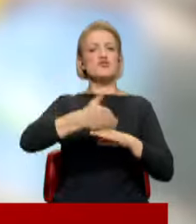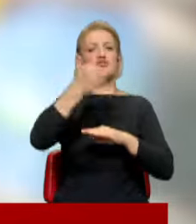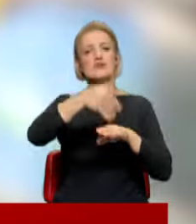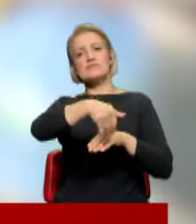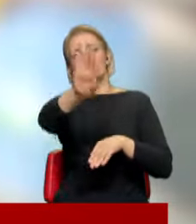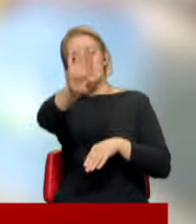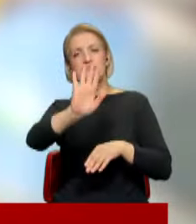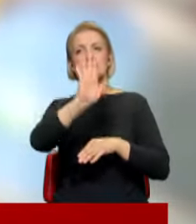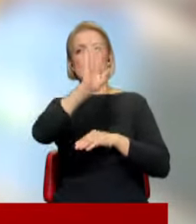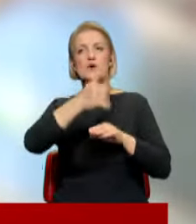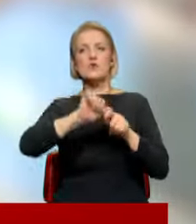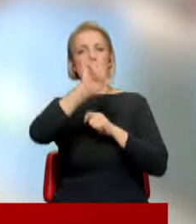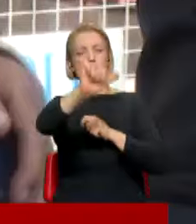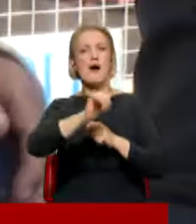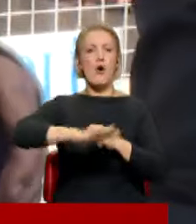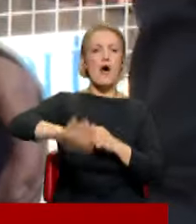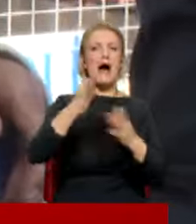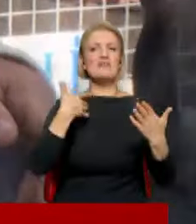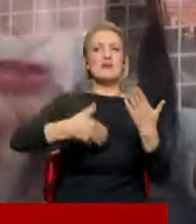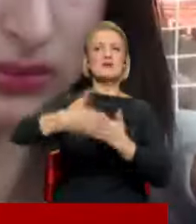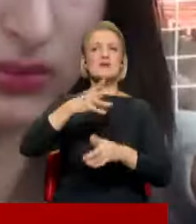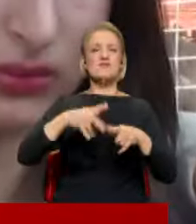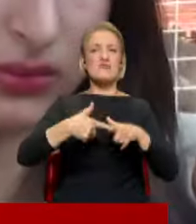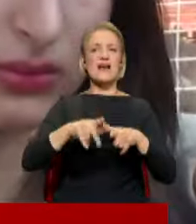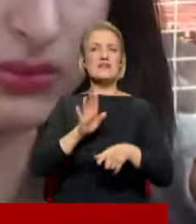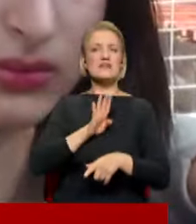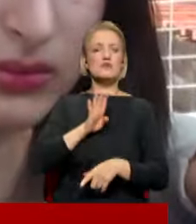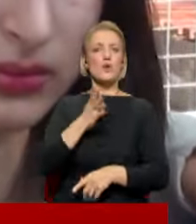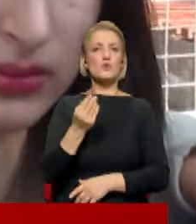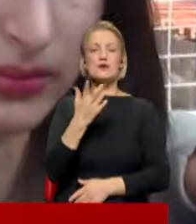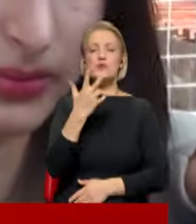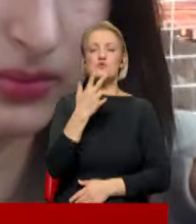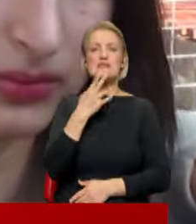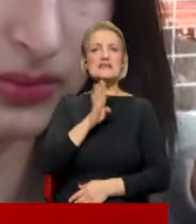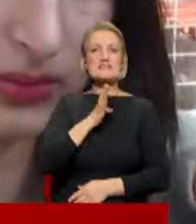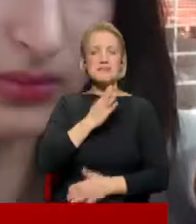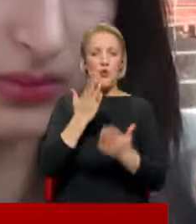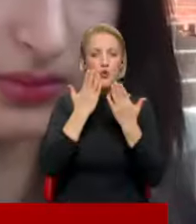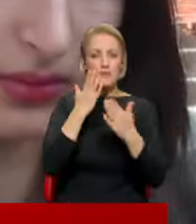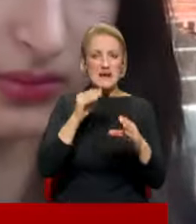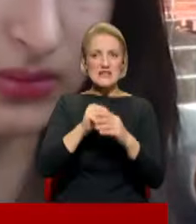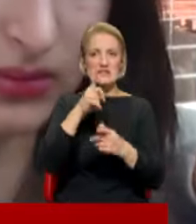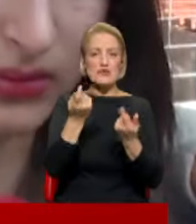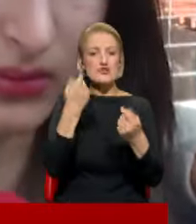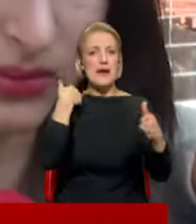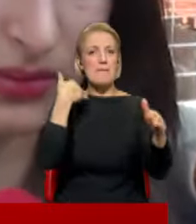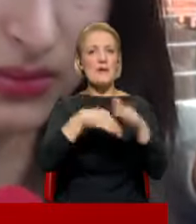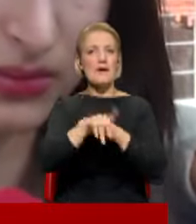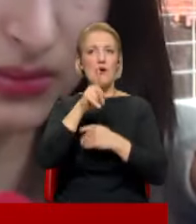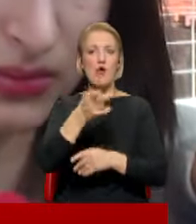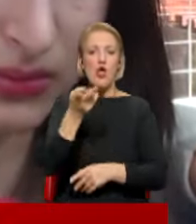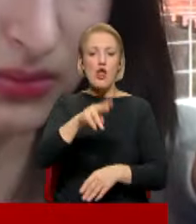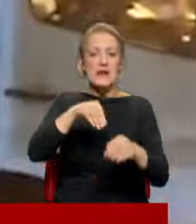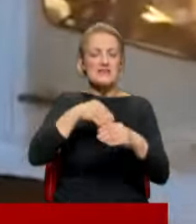güntır ortamın havı temizliyor Ferhat nlu tane kızım var ünü de okutabilmek için senin şeyine girdim oraya Ben